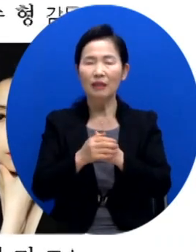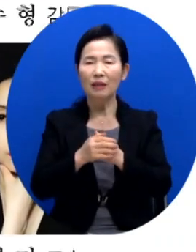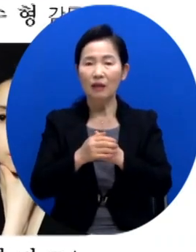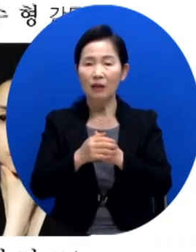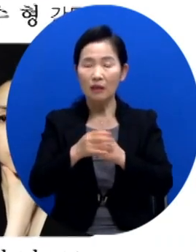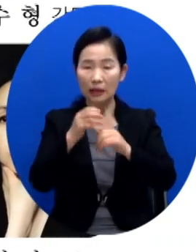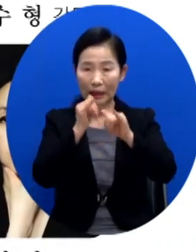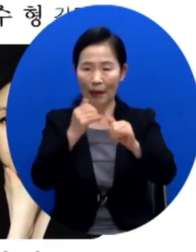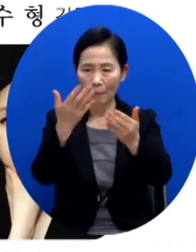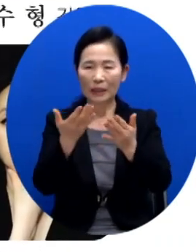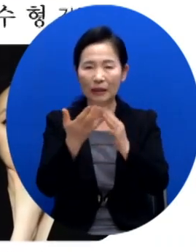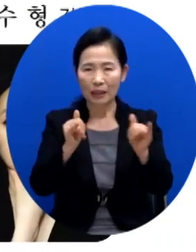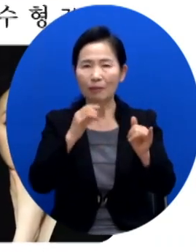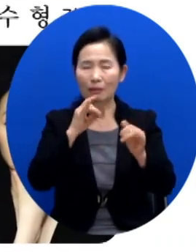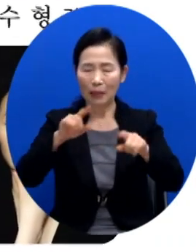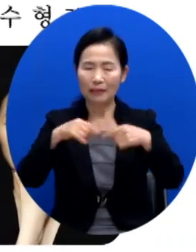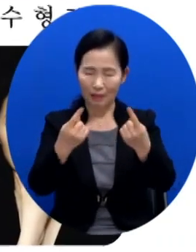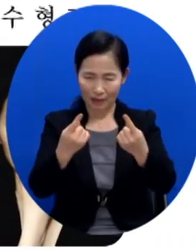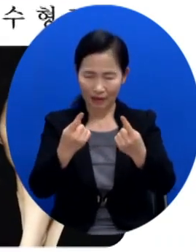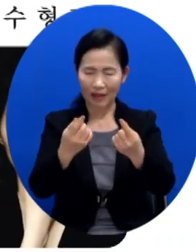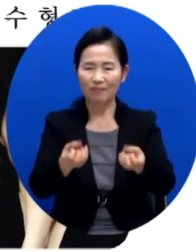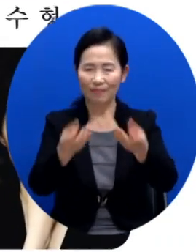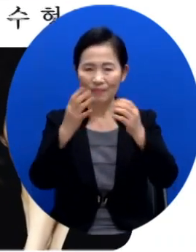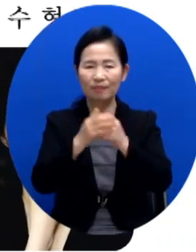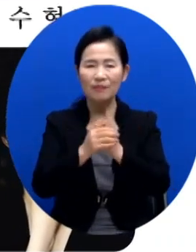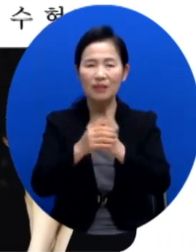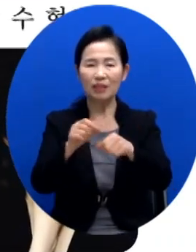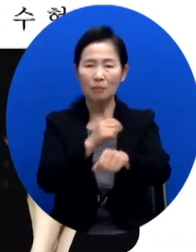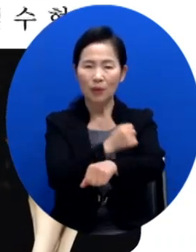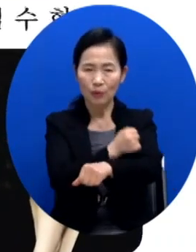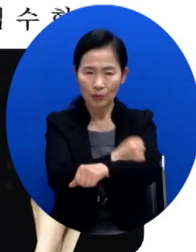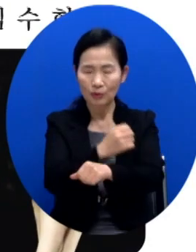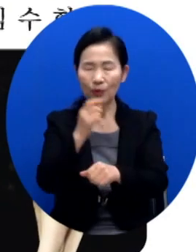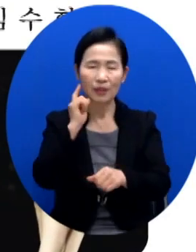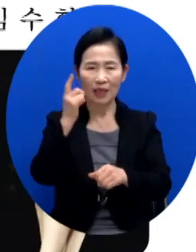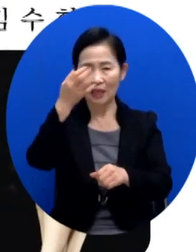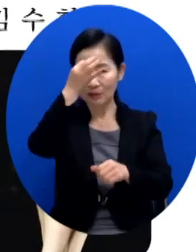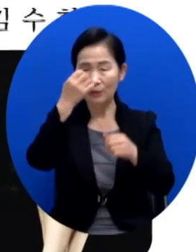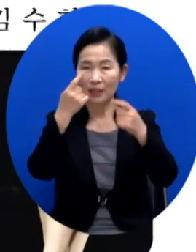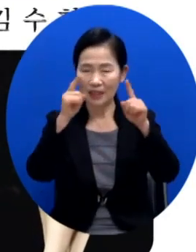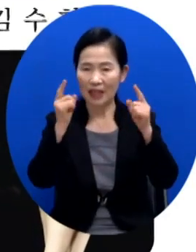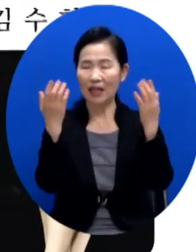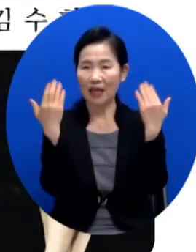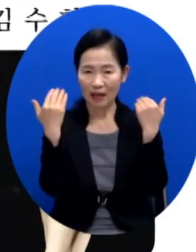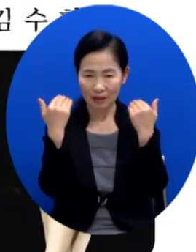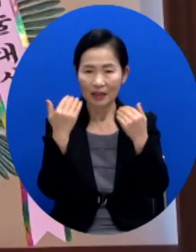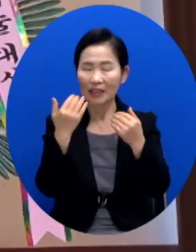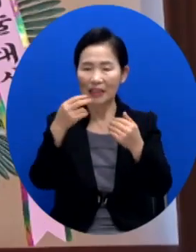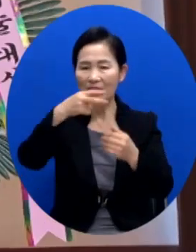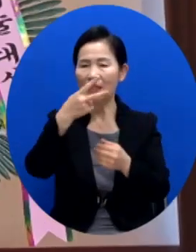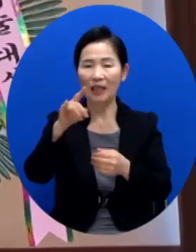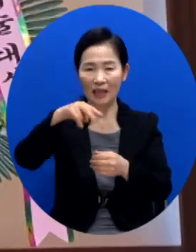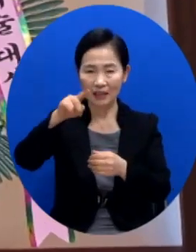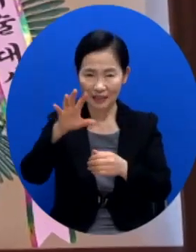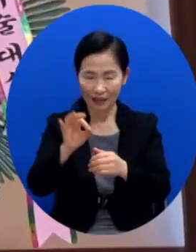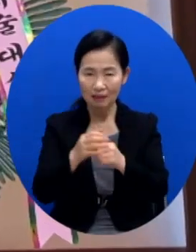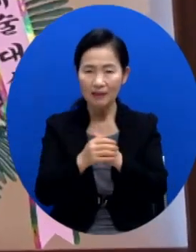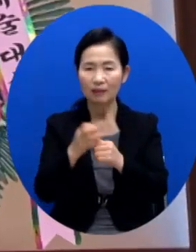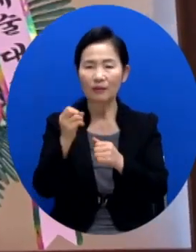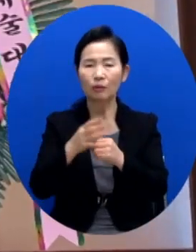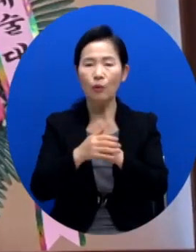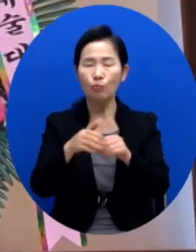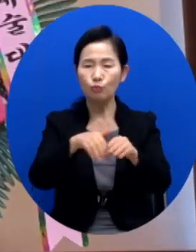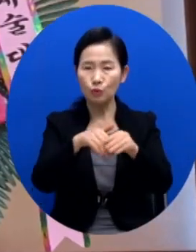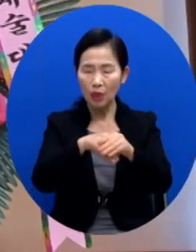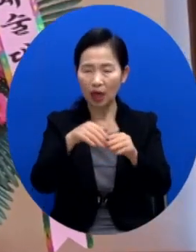가운데 진행됐습니다. 특별 공로 예술대상에는 가천음대 임정근 명예교수가 선정됐으며